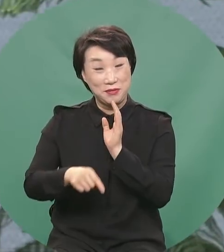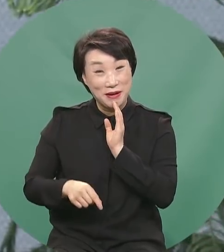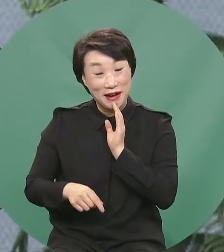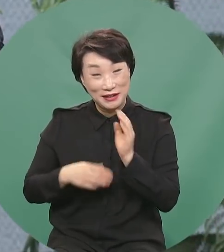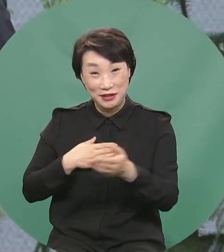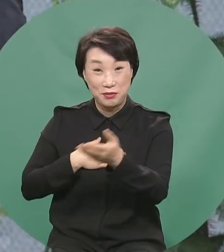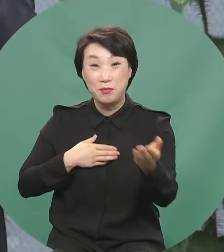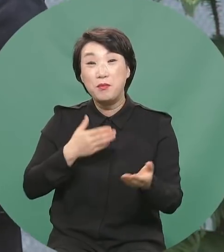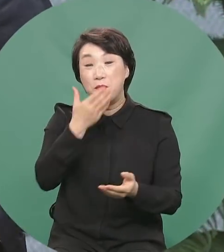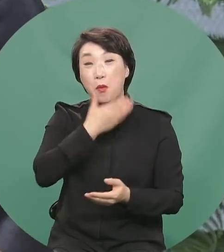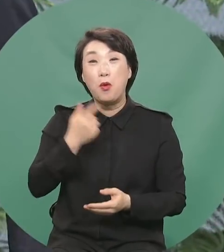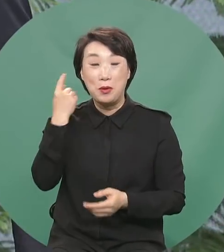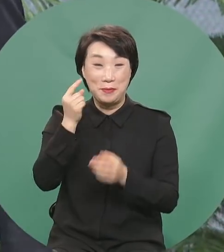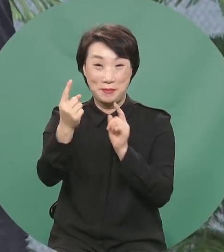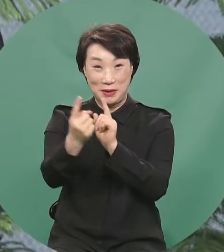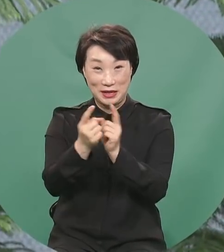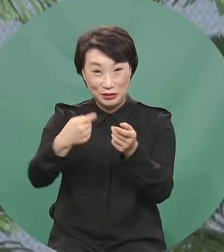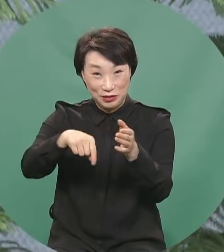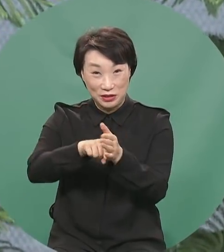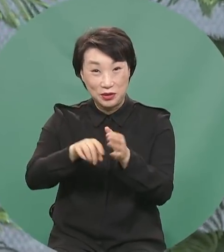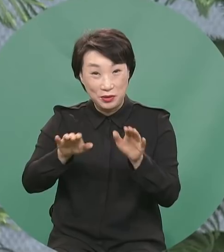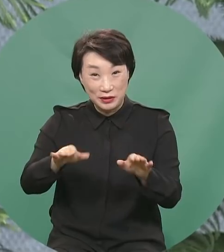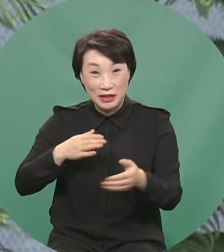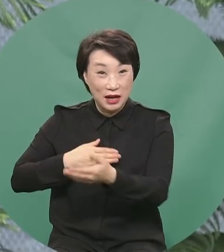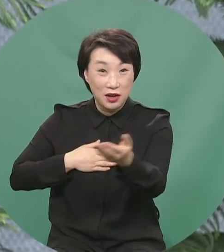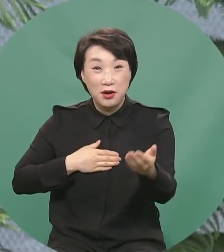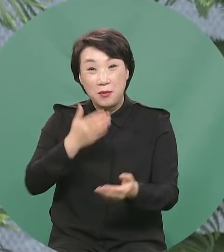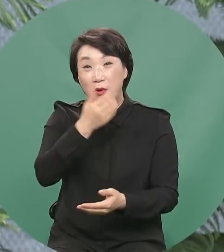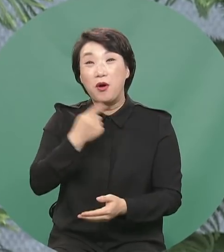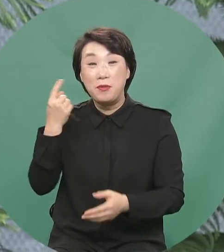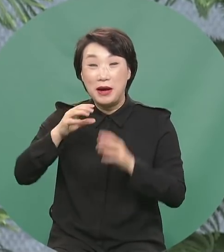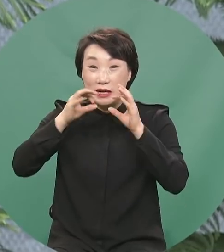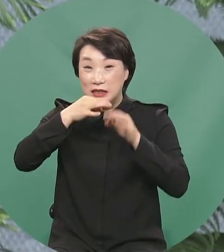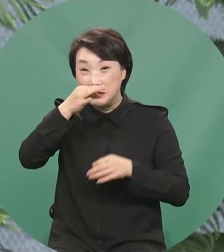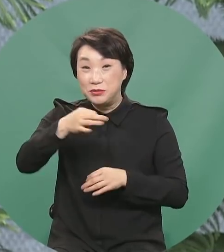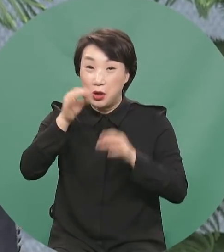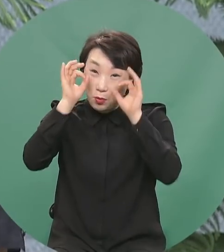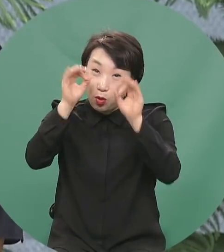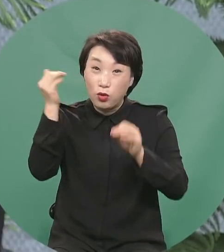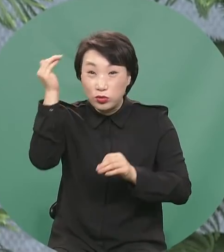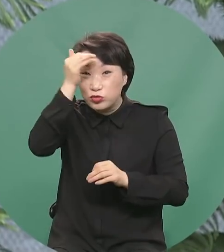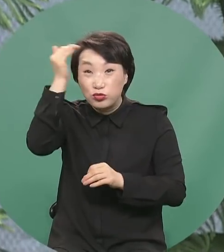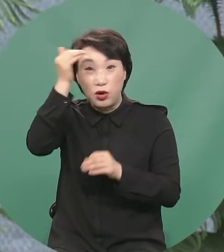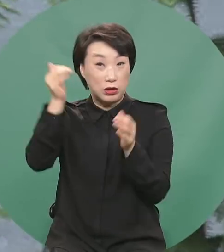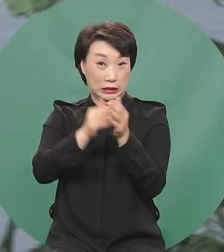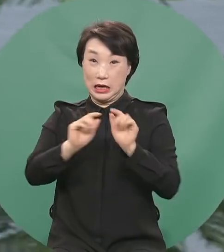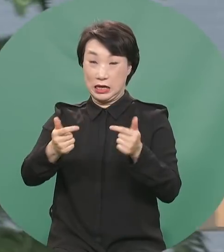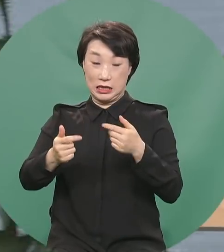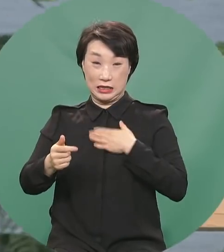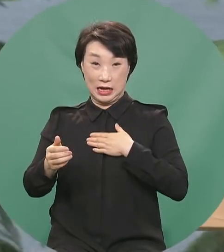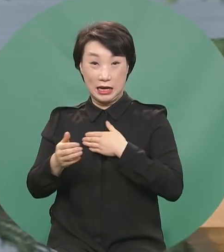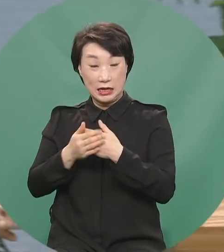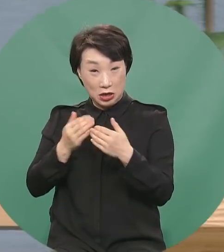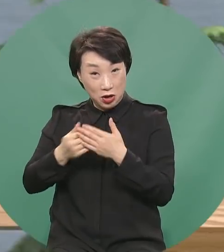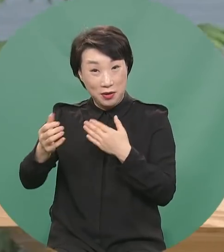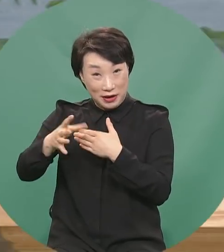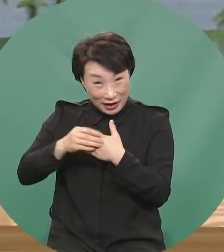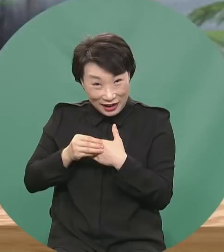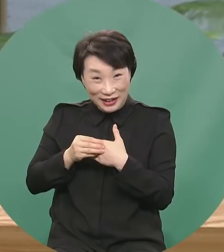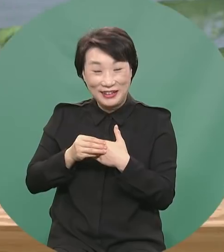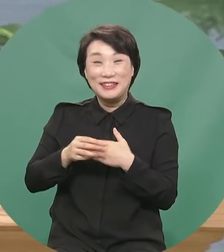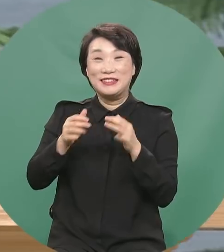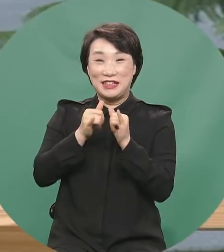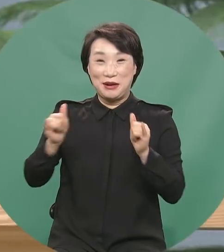만나기 위함입니다. 오늘 여러분은 복음의 소리를 듣는 자가 아니라 복음을 가진 자가 되기를 주님의